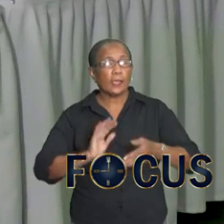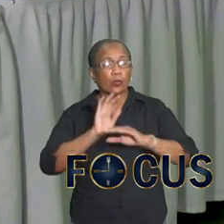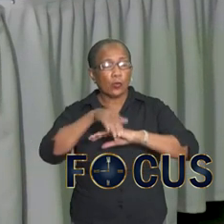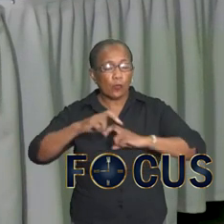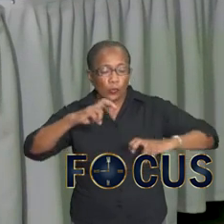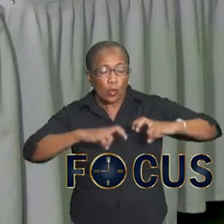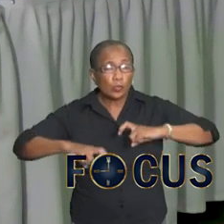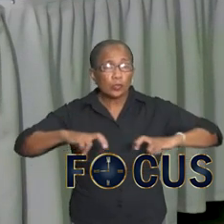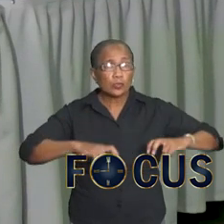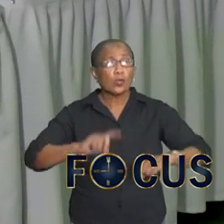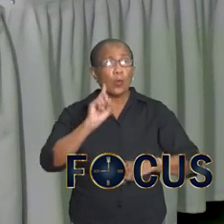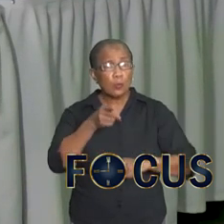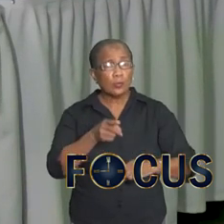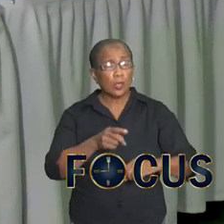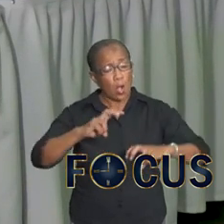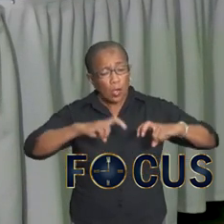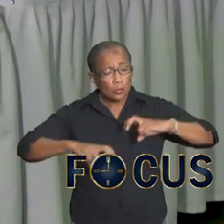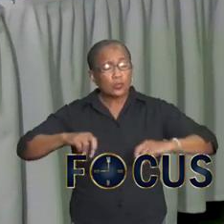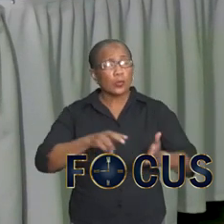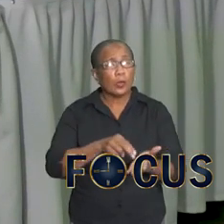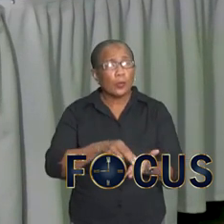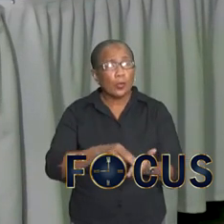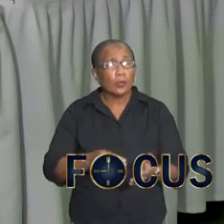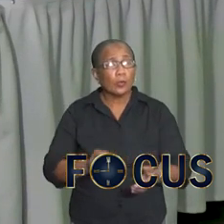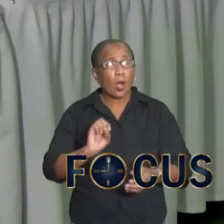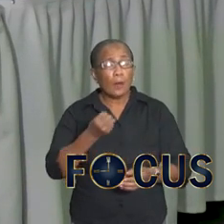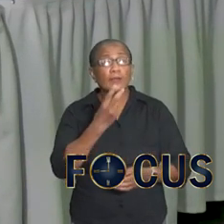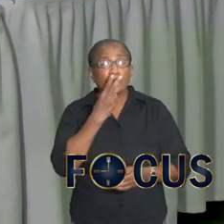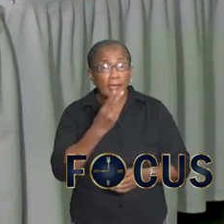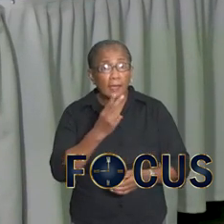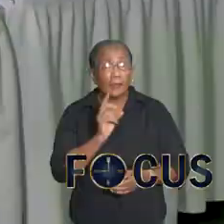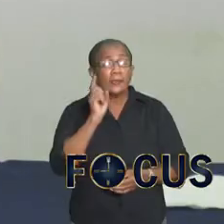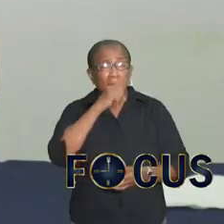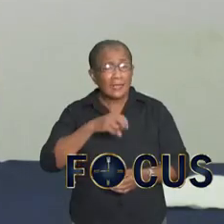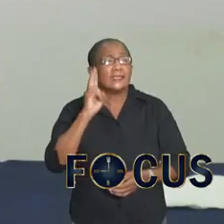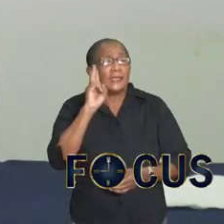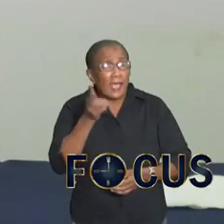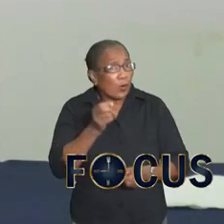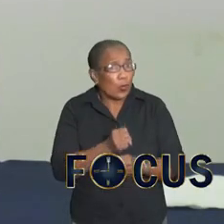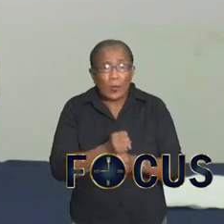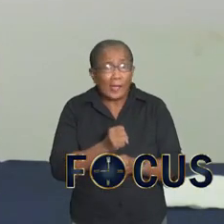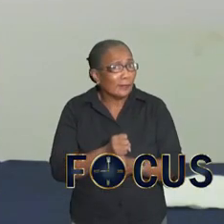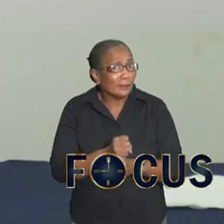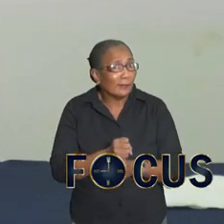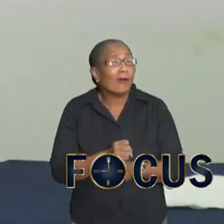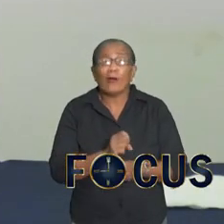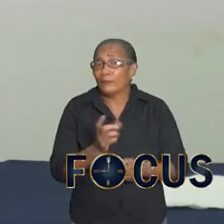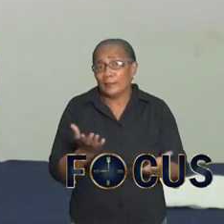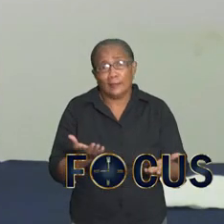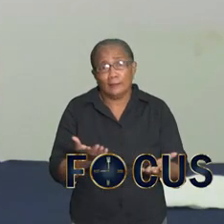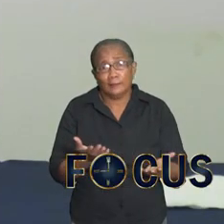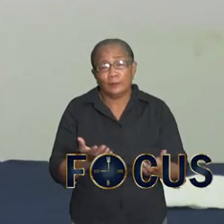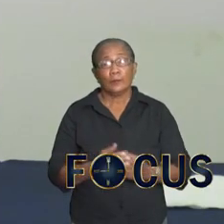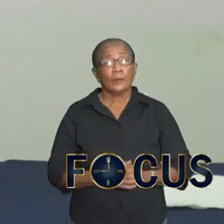je dat onderzoek moet gebruiken om te kijken of het inderdaad wel werkt of niet. Binnen het